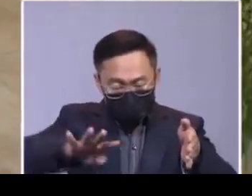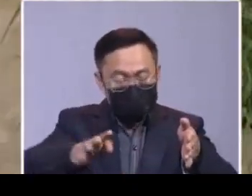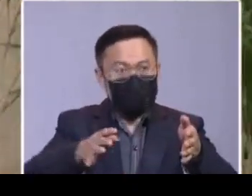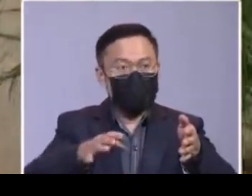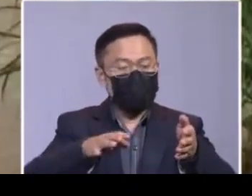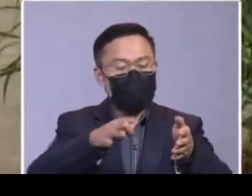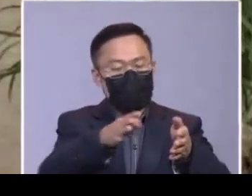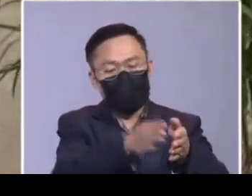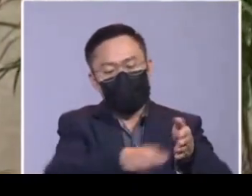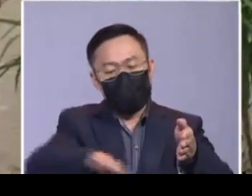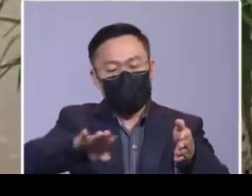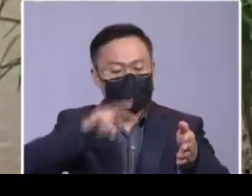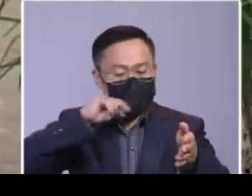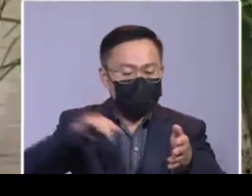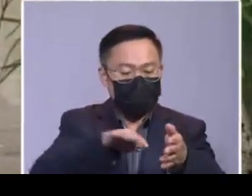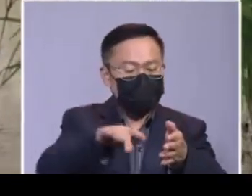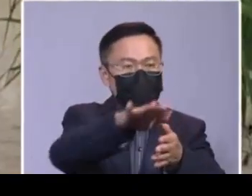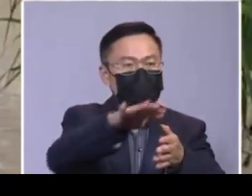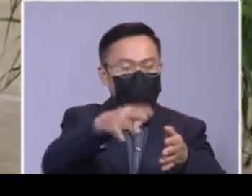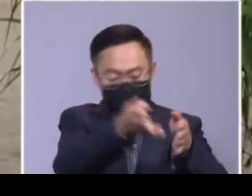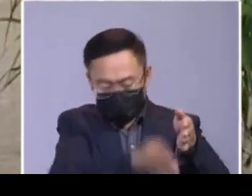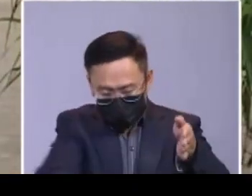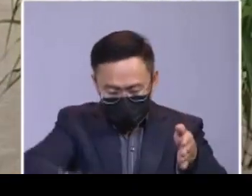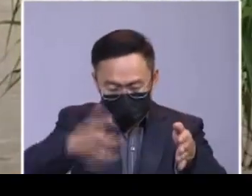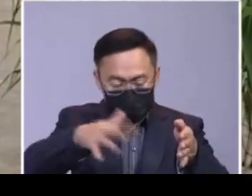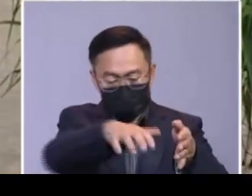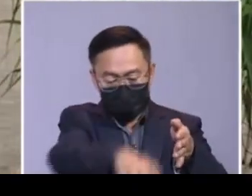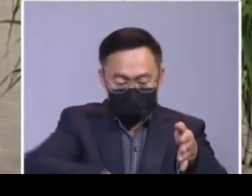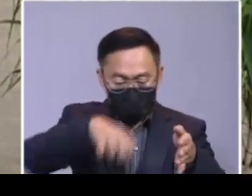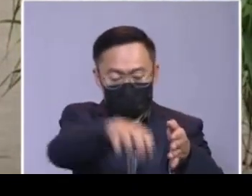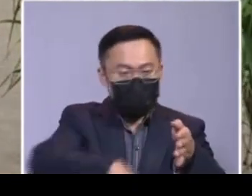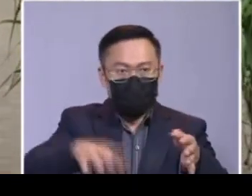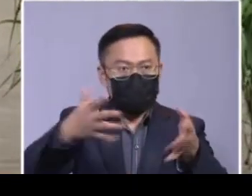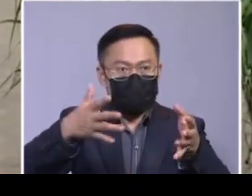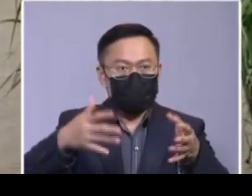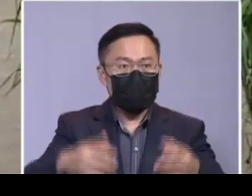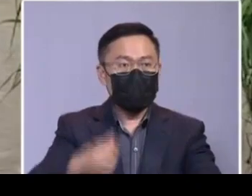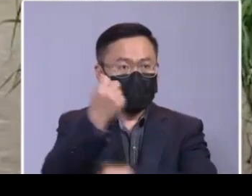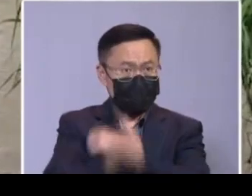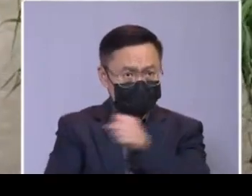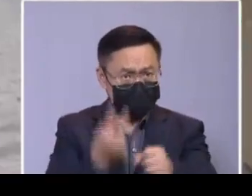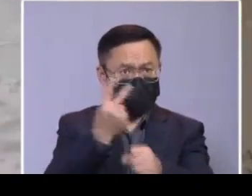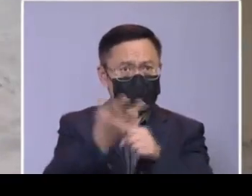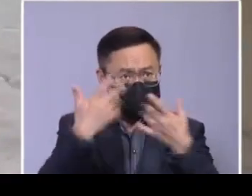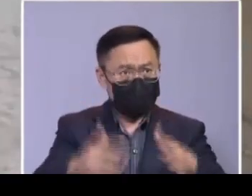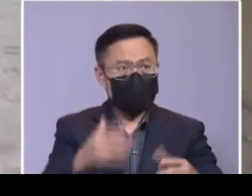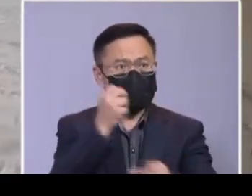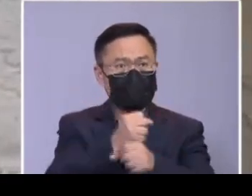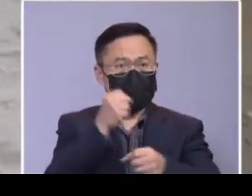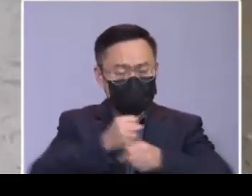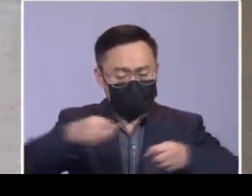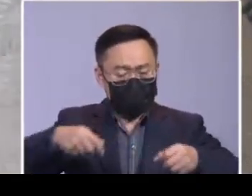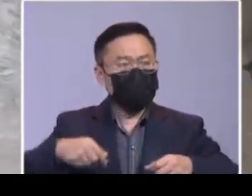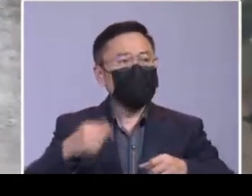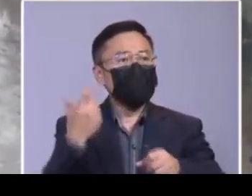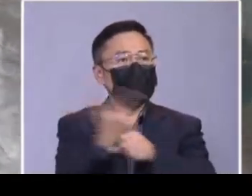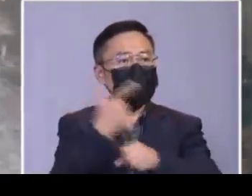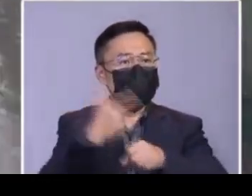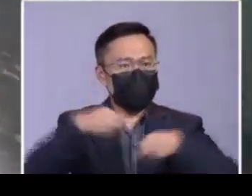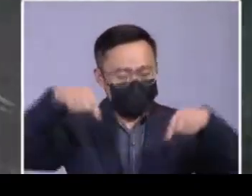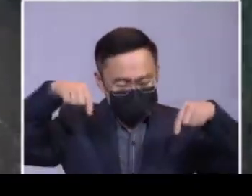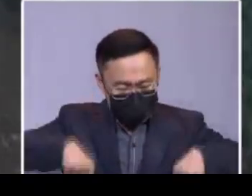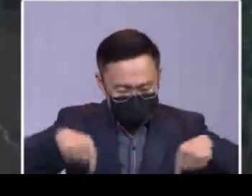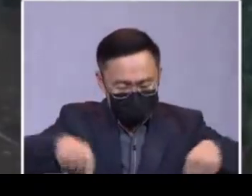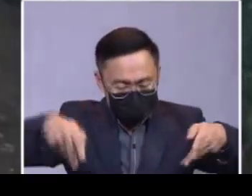ออกลงสู่ทะเลได้เร็วใช่ไหมฮะแล้วก็เป็นแบบนี้มาเนี่ยไม่ต่ำกว่า 2ปีแล้วยังสร้างไม่เสร็จเลยนะฮะเลยเรียกร้องให้